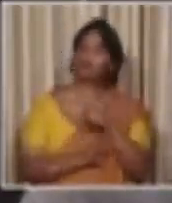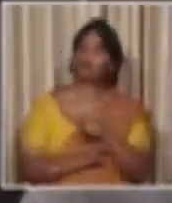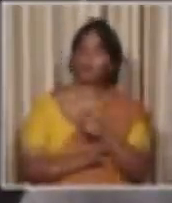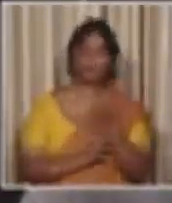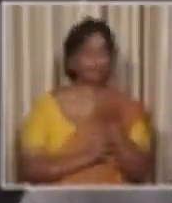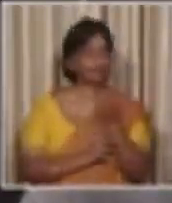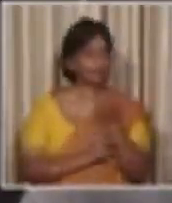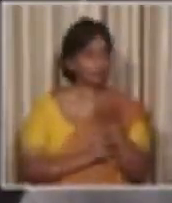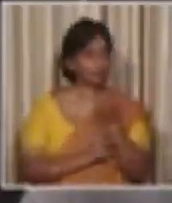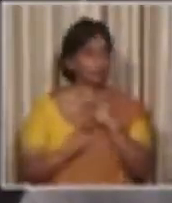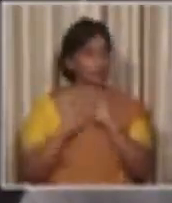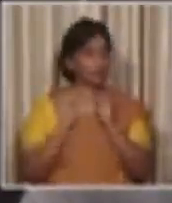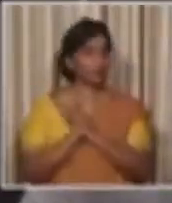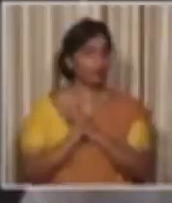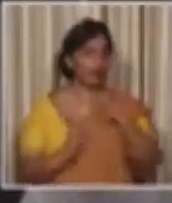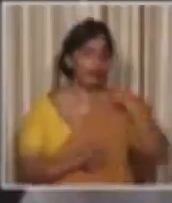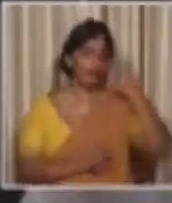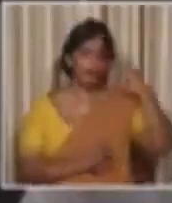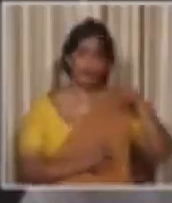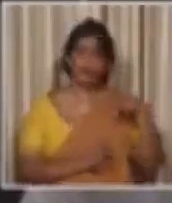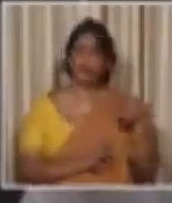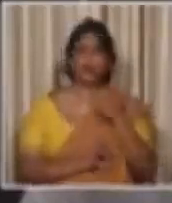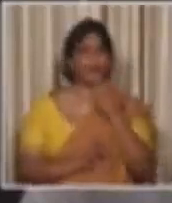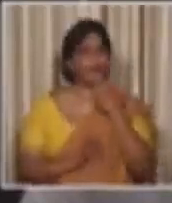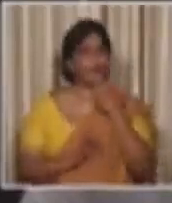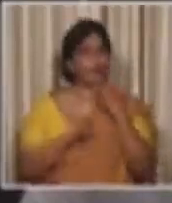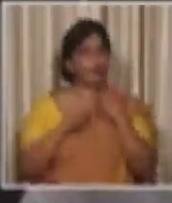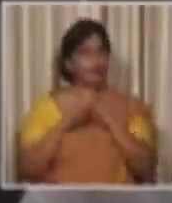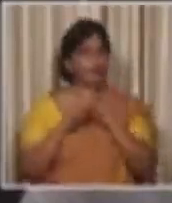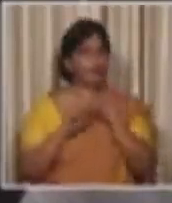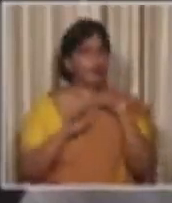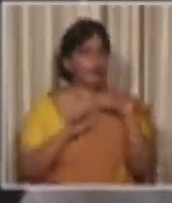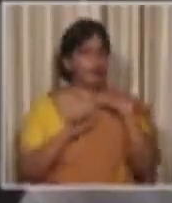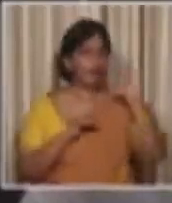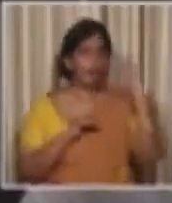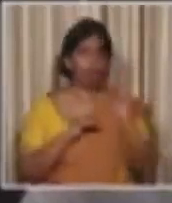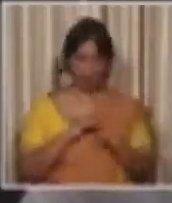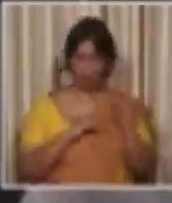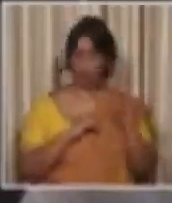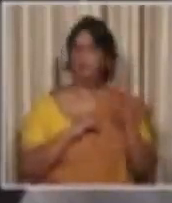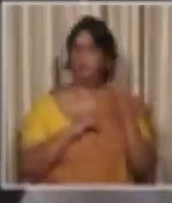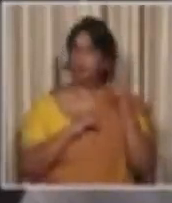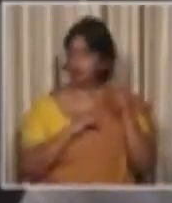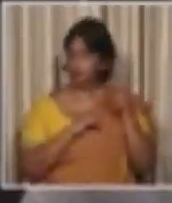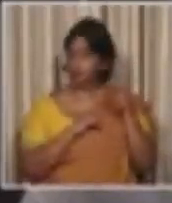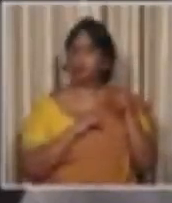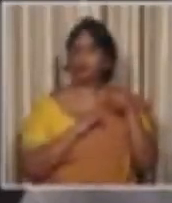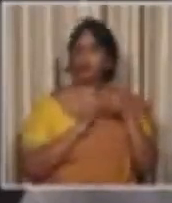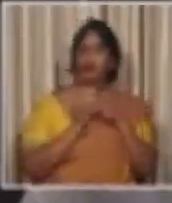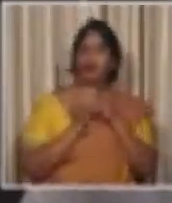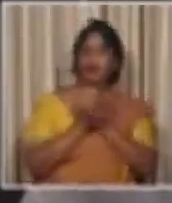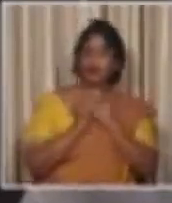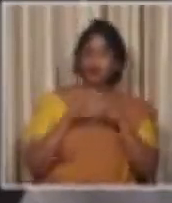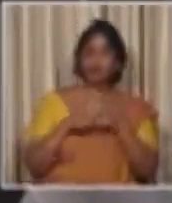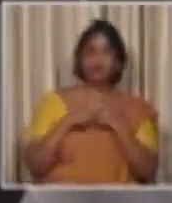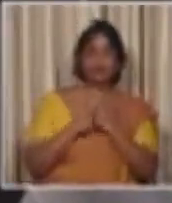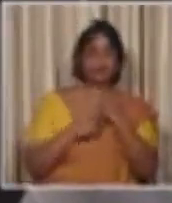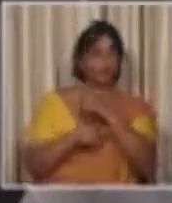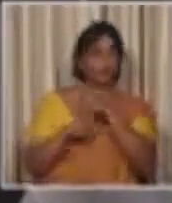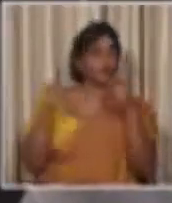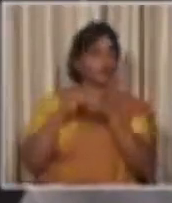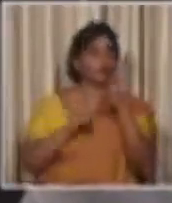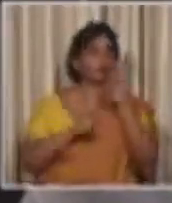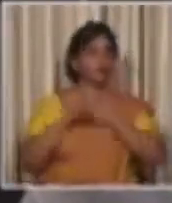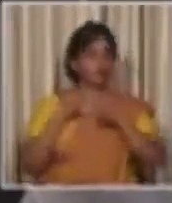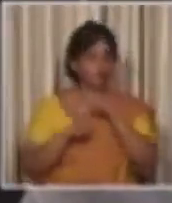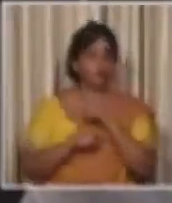මිල ලංසුව අපි විශ්වාස කරනවා ඇමරිකන් 7-7කට වඩා අඩුවේ කියලා. එතකොට අදානි සමාගමත් එක්ක ඔබට කතා කරන්න